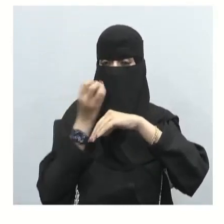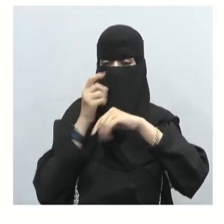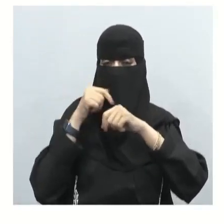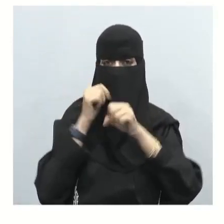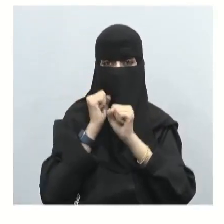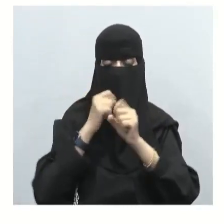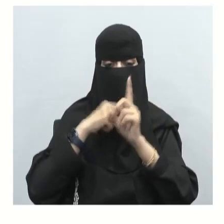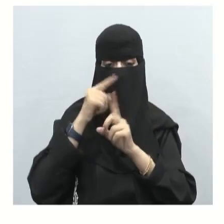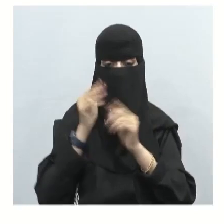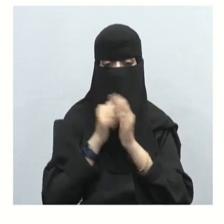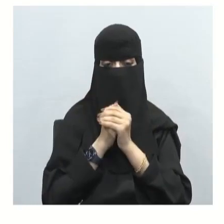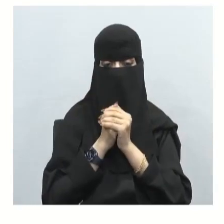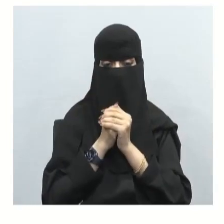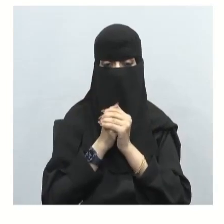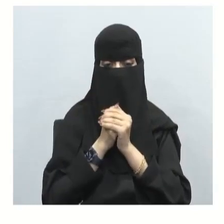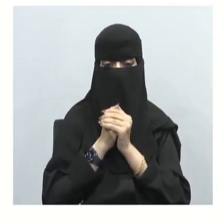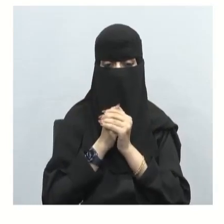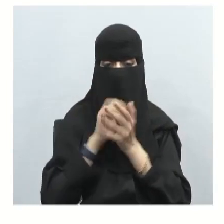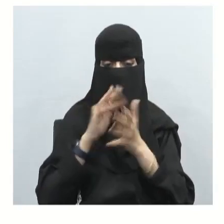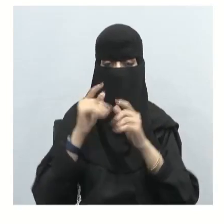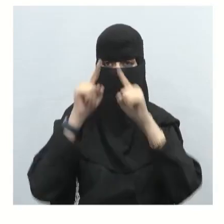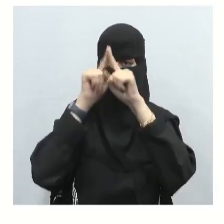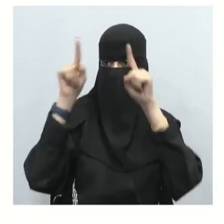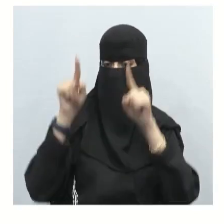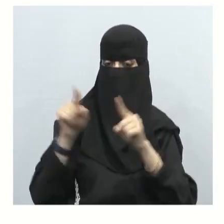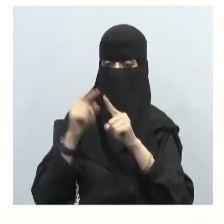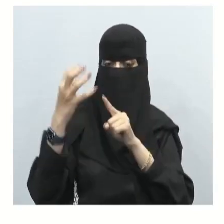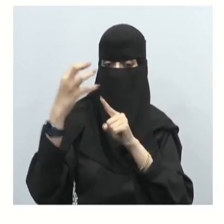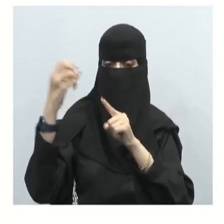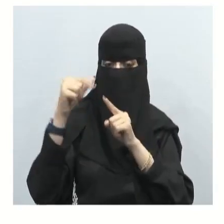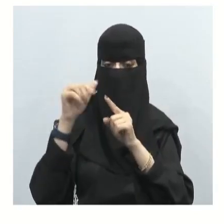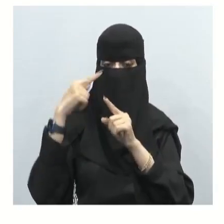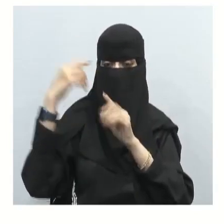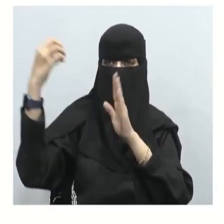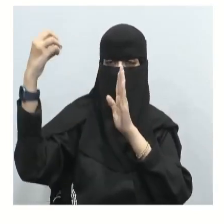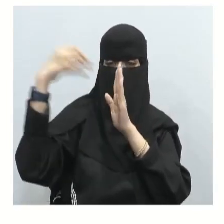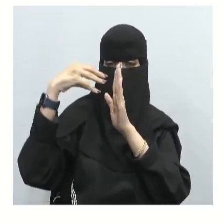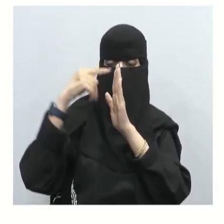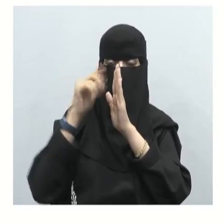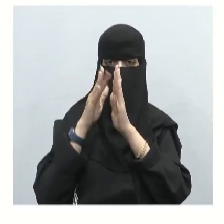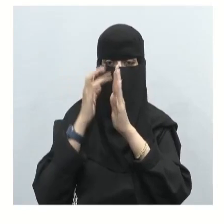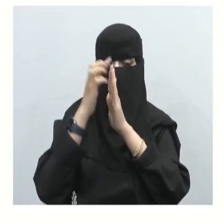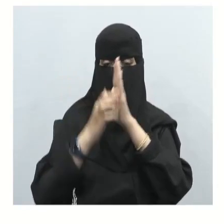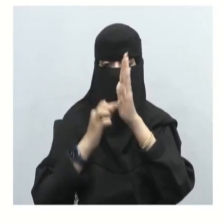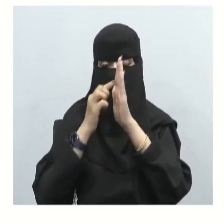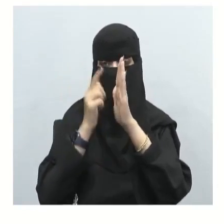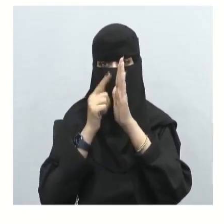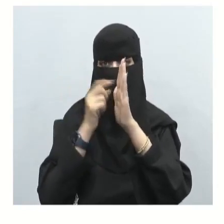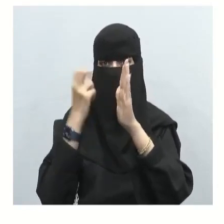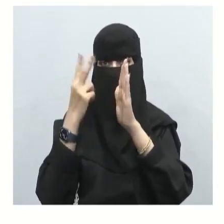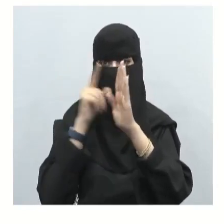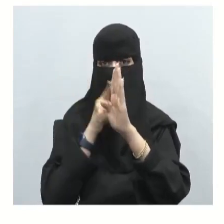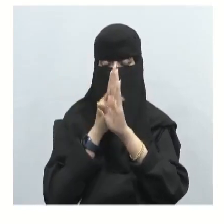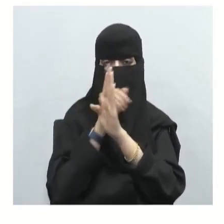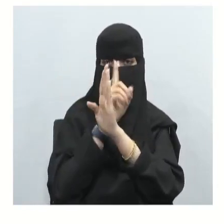شدته على مرشح استقطاب ويصطدم الضوء النافذ بمرشح استقطاب ثاني